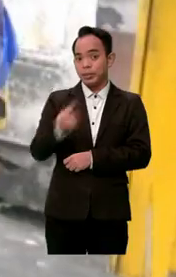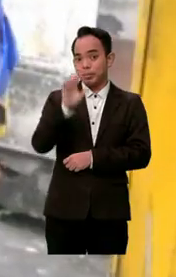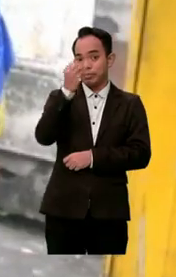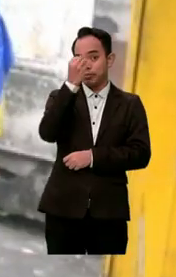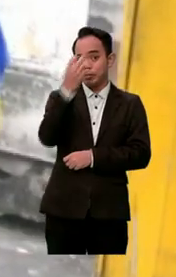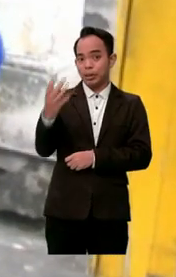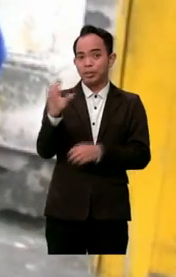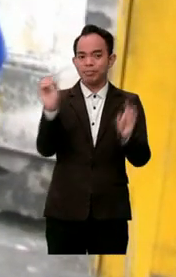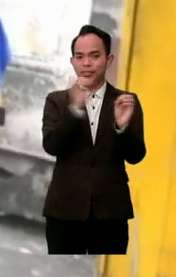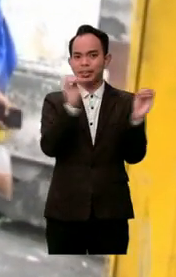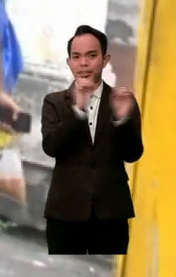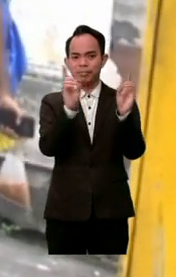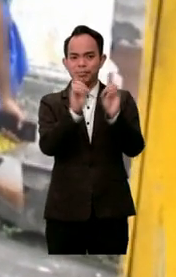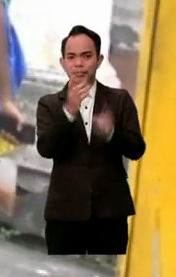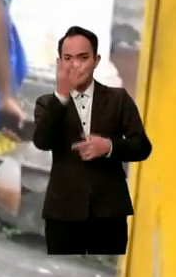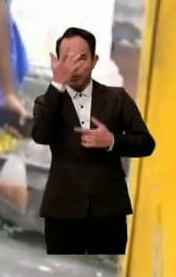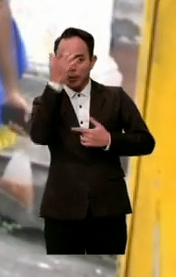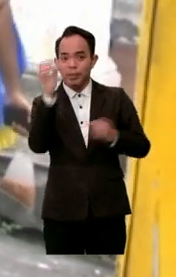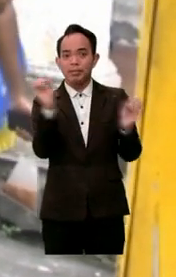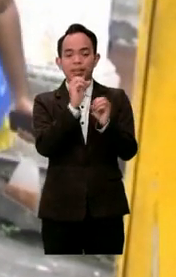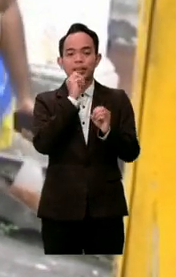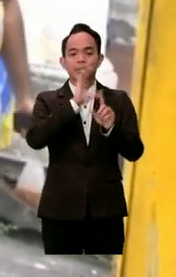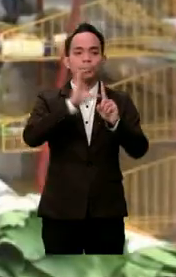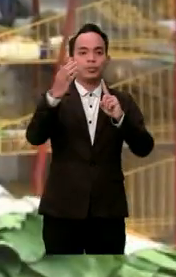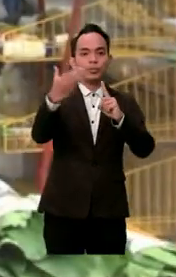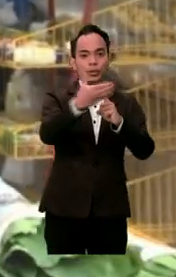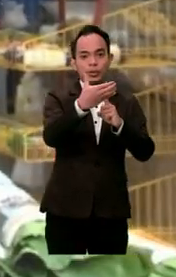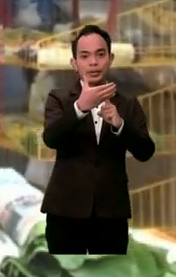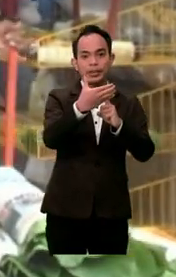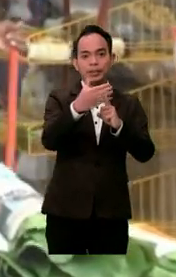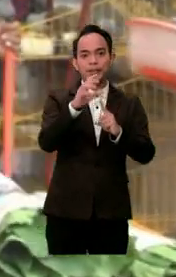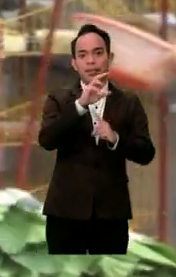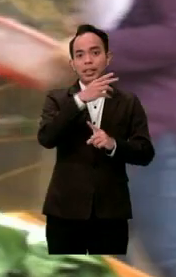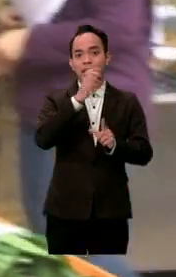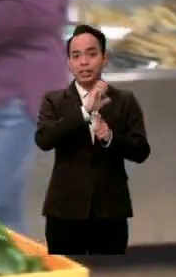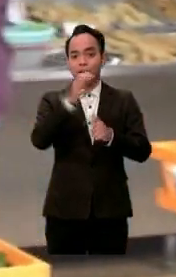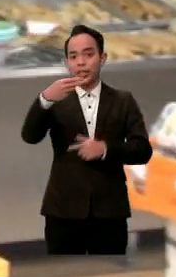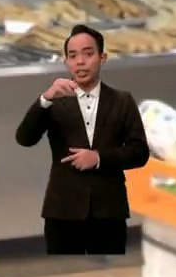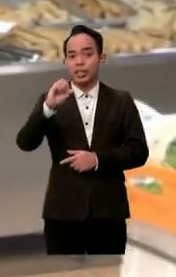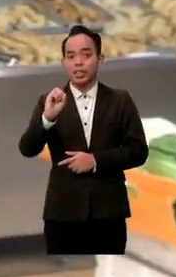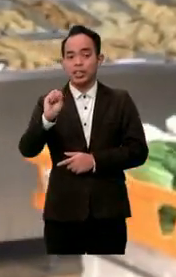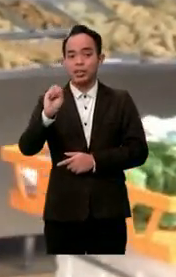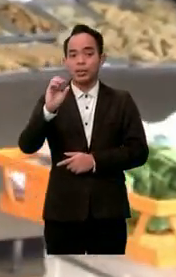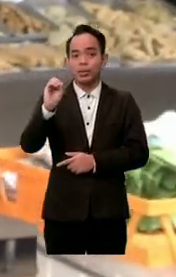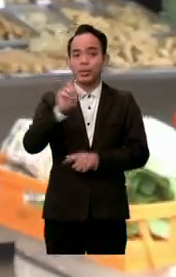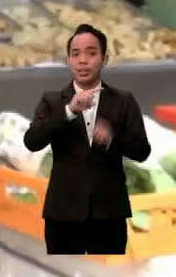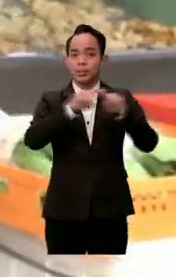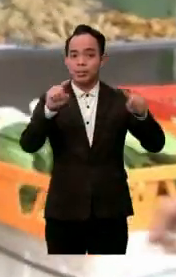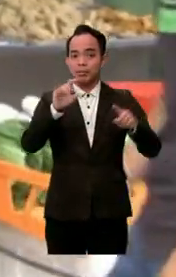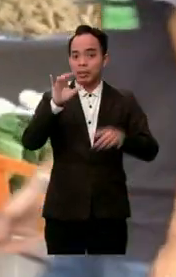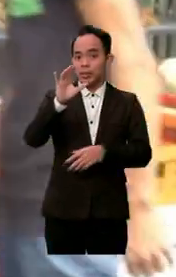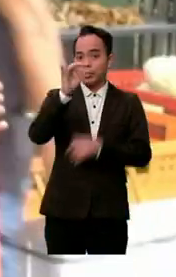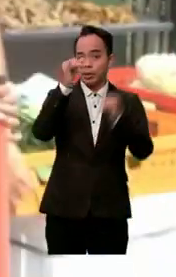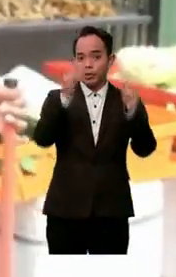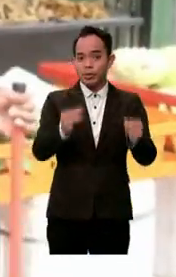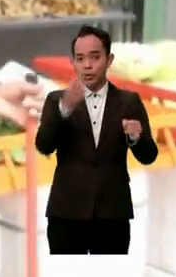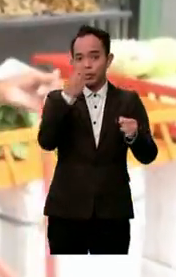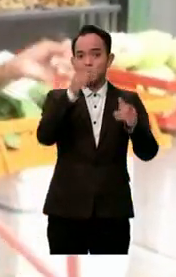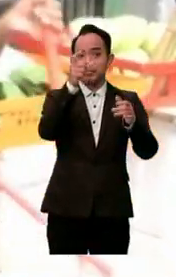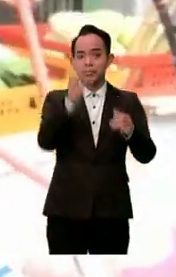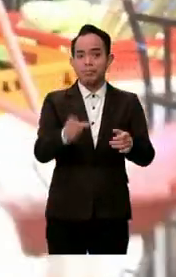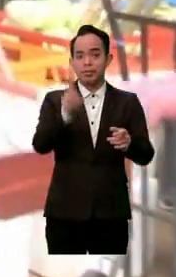rapat tanpa gejala individu berkenaan tidak perlu menjalani pengawasan dan pemerhatian atau hisshou pada walaupun katanya individu berkenaan